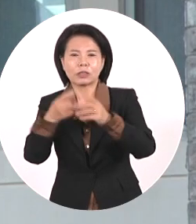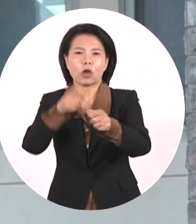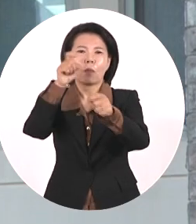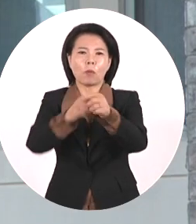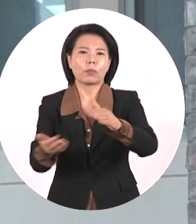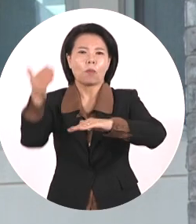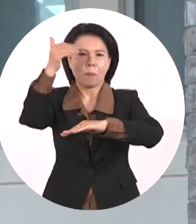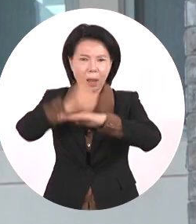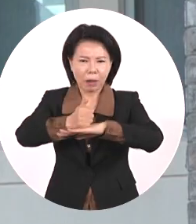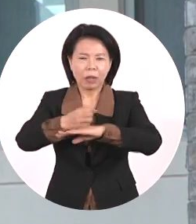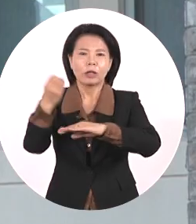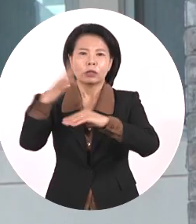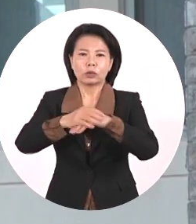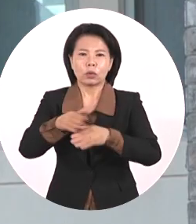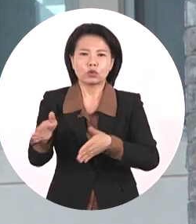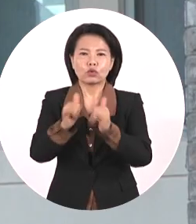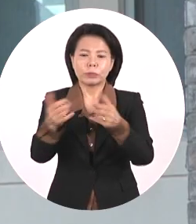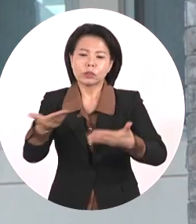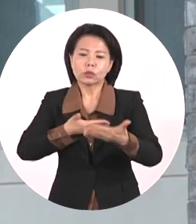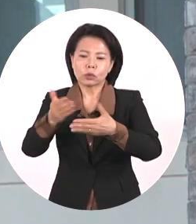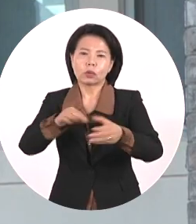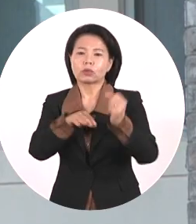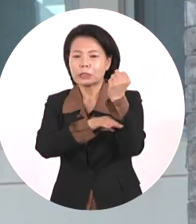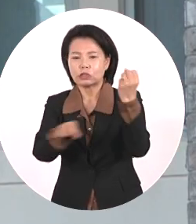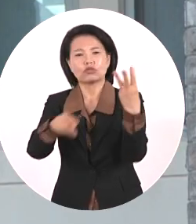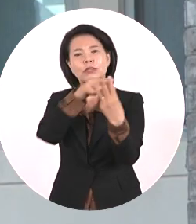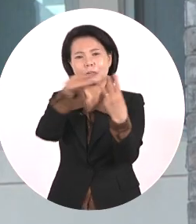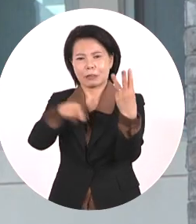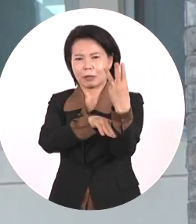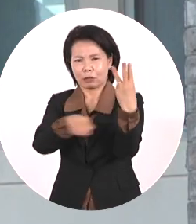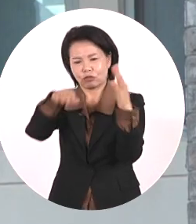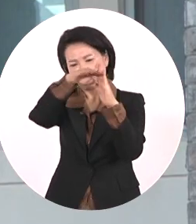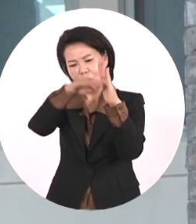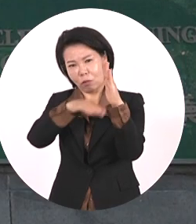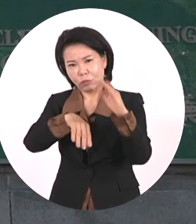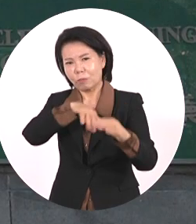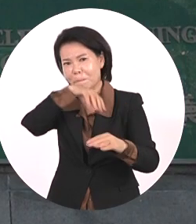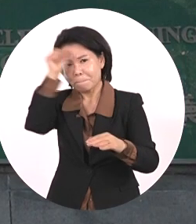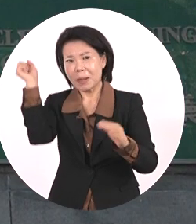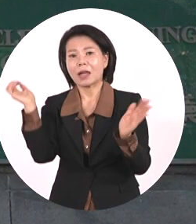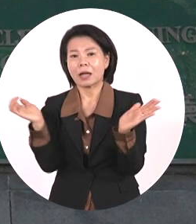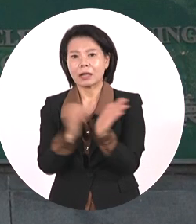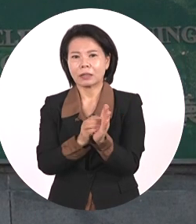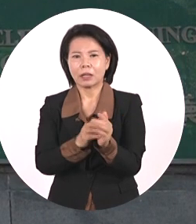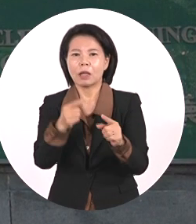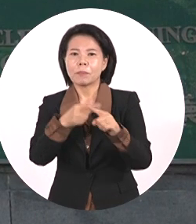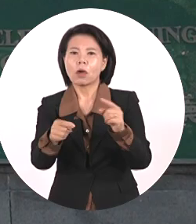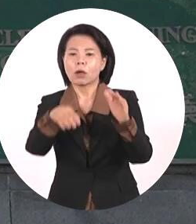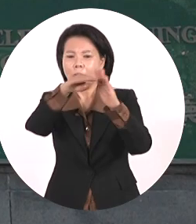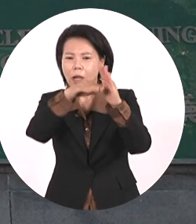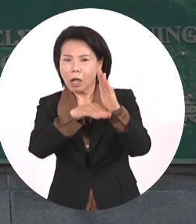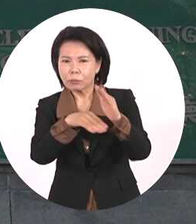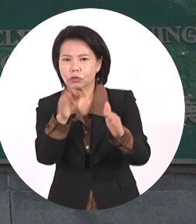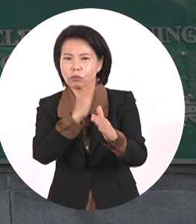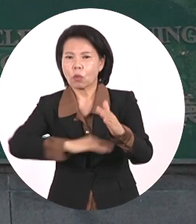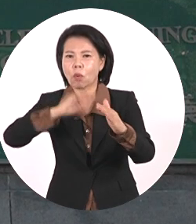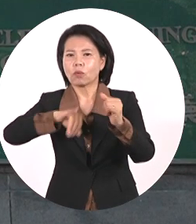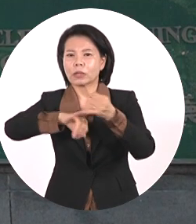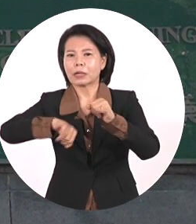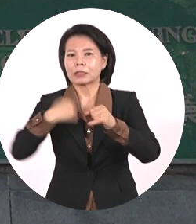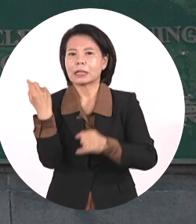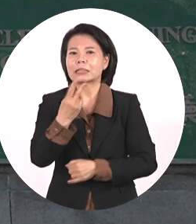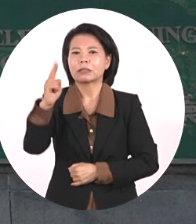완료율, 목표 달성도, 주민소통 등을 기준으로 진행됐습니다. 평가 항목 중